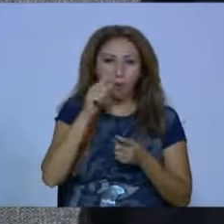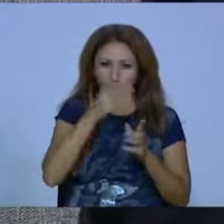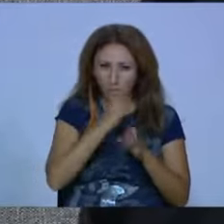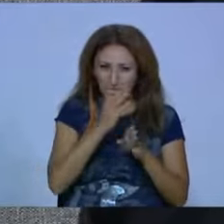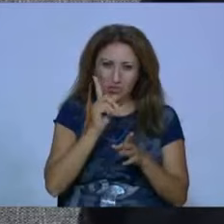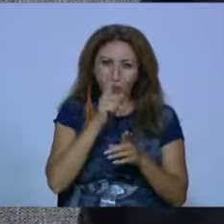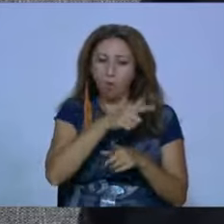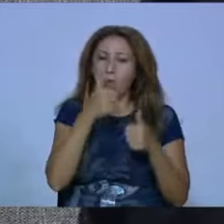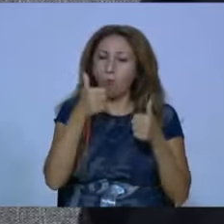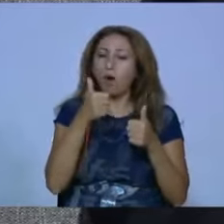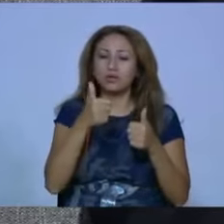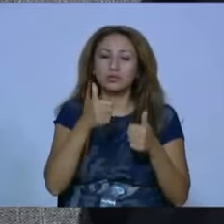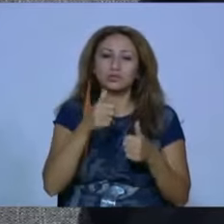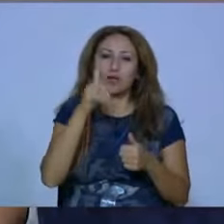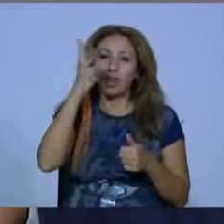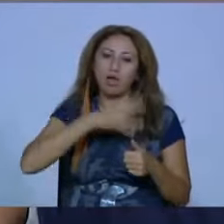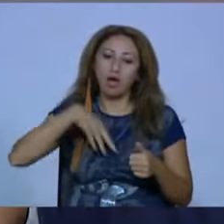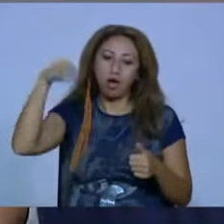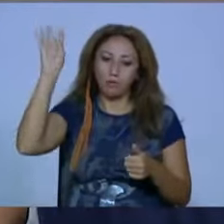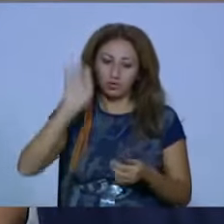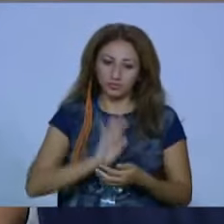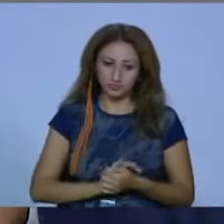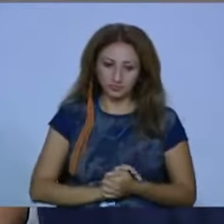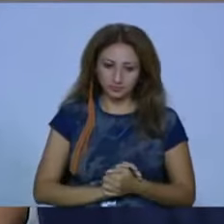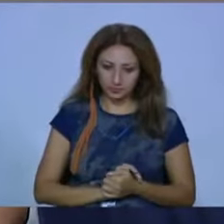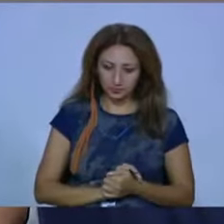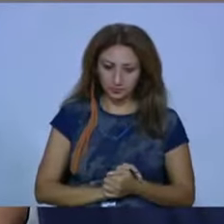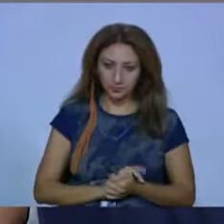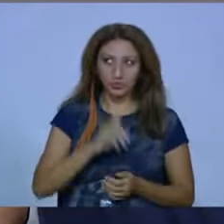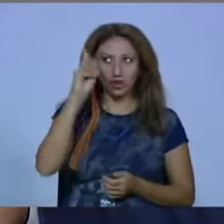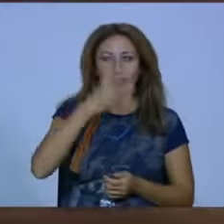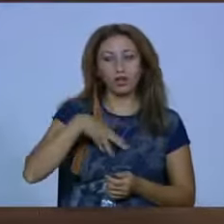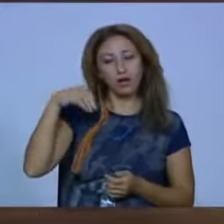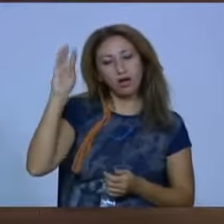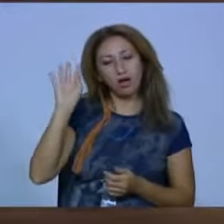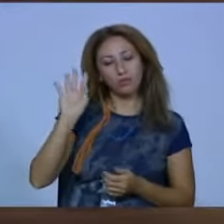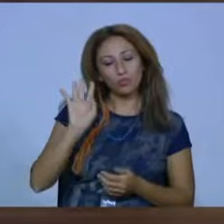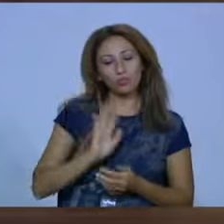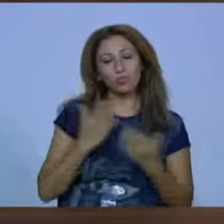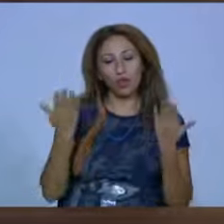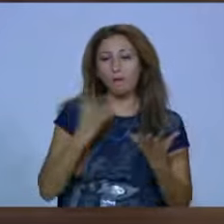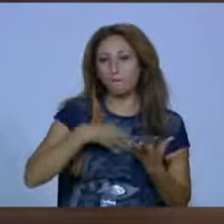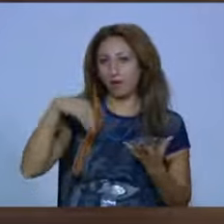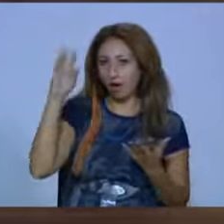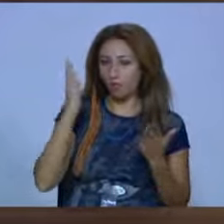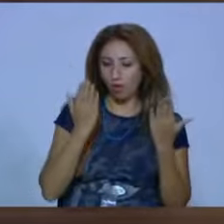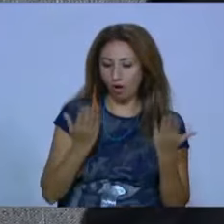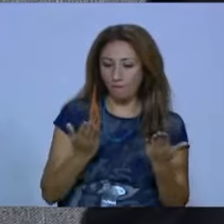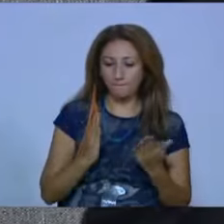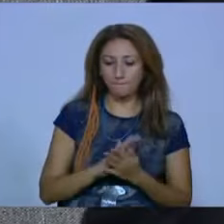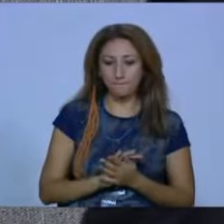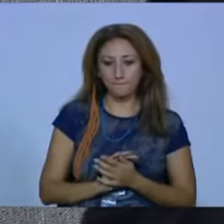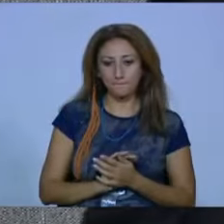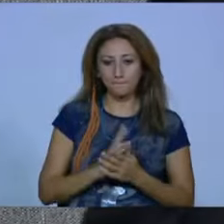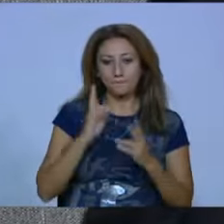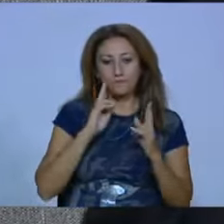الله على سمير الله يرحمه، وهم كانوا حاجة ورحمة حلوة. ورحمة الله على علاء، ربنا يا رب يرحمهم. أمين يا رب، ويرحقنا بهم